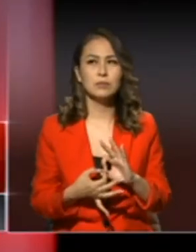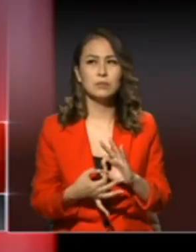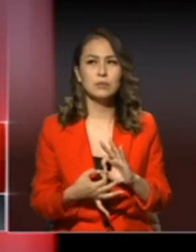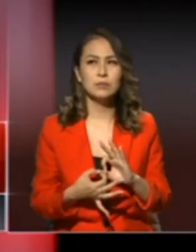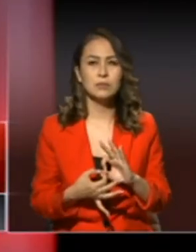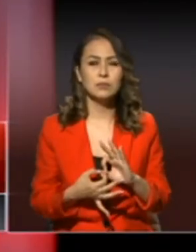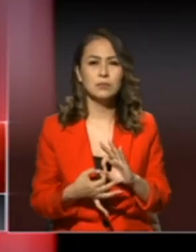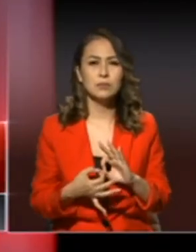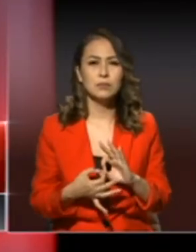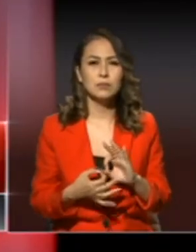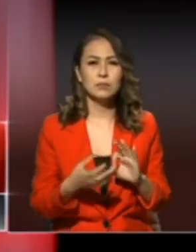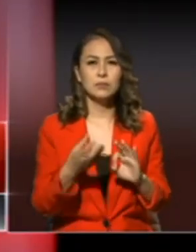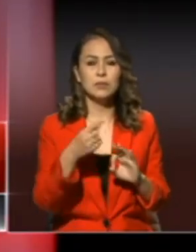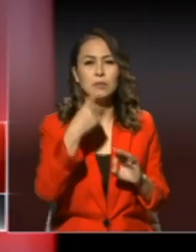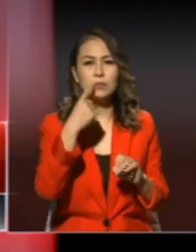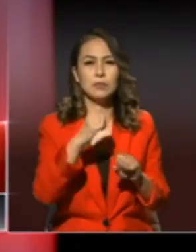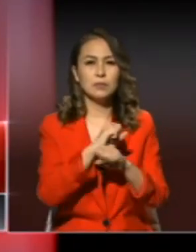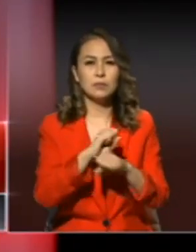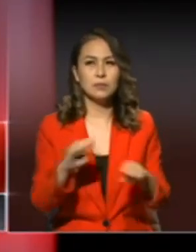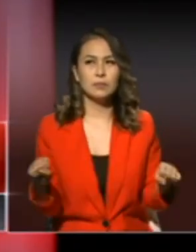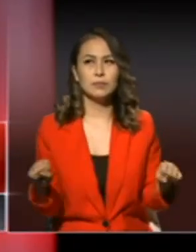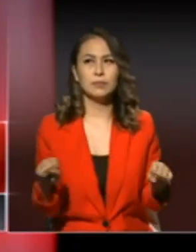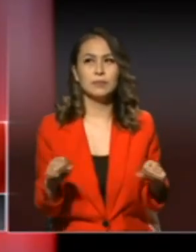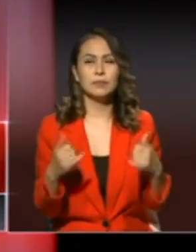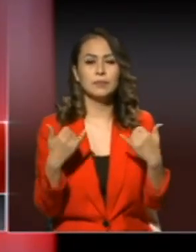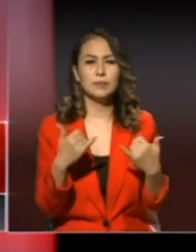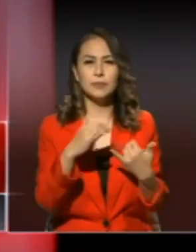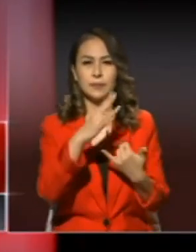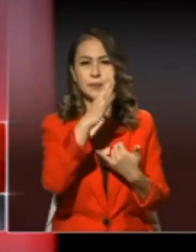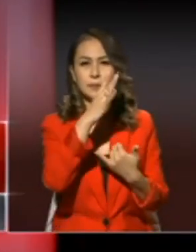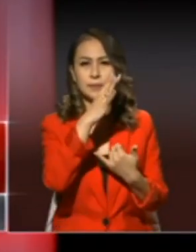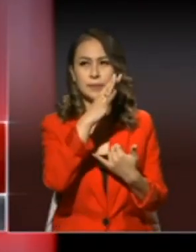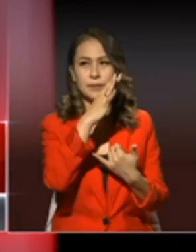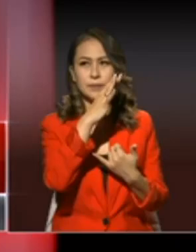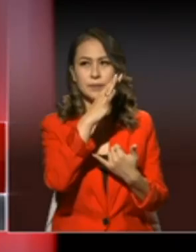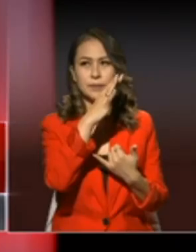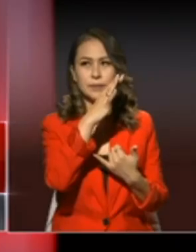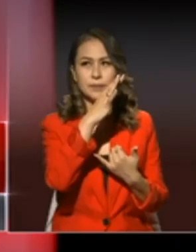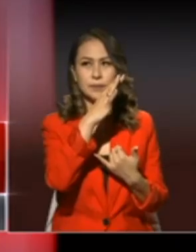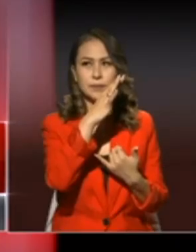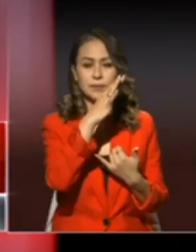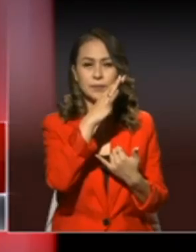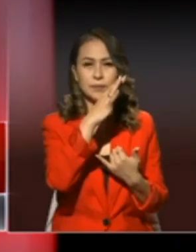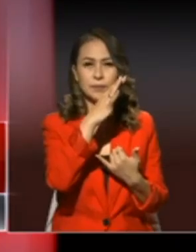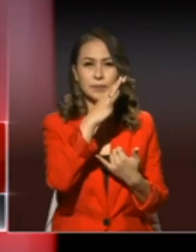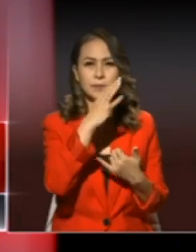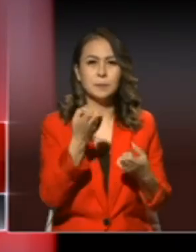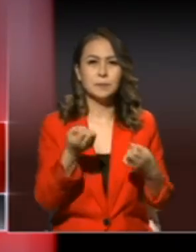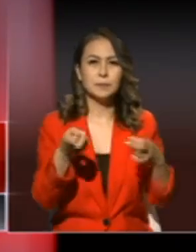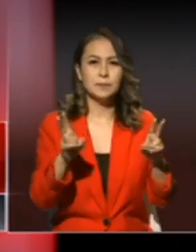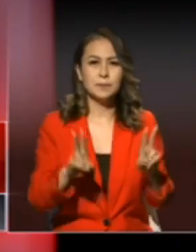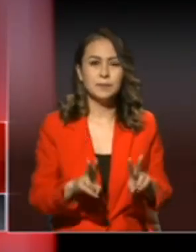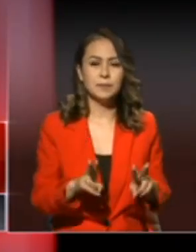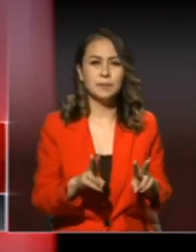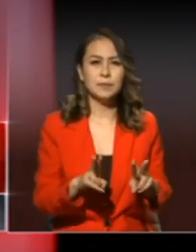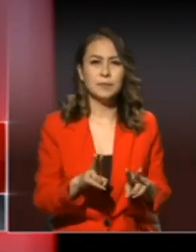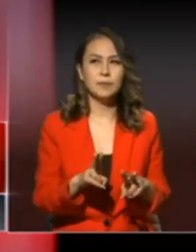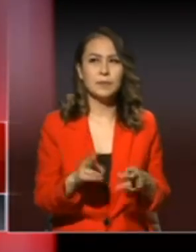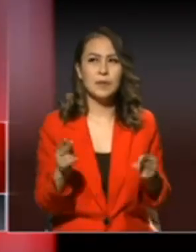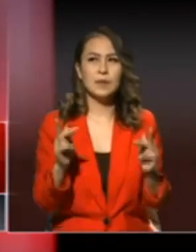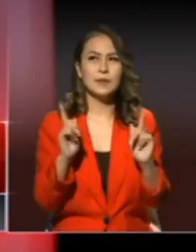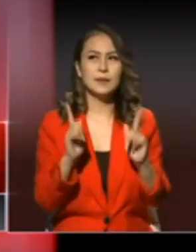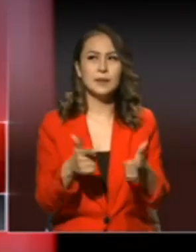ондайды айтуға әрине болмайды. Қазіргі кезде бізде айтып отқан специалистар презумпция согласия